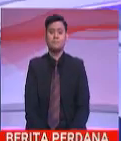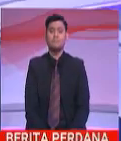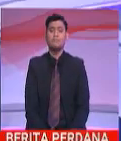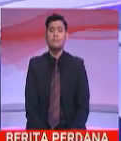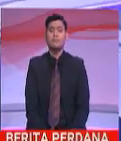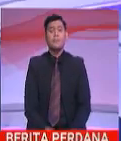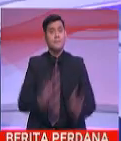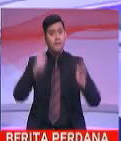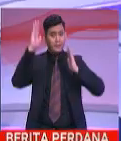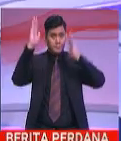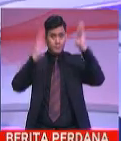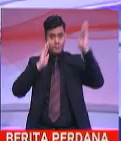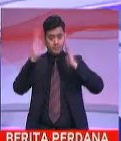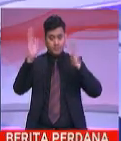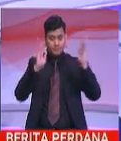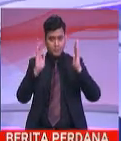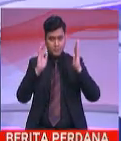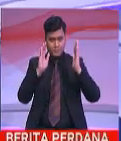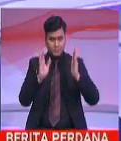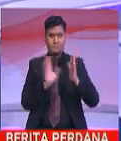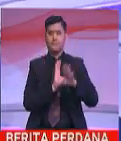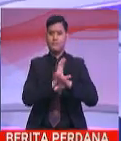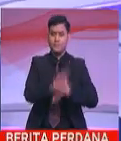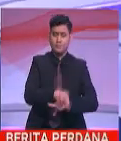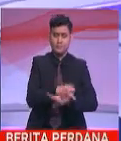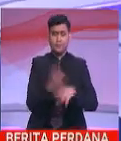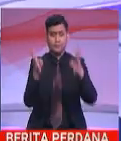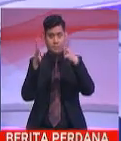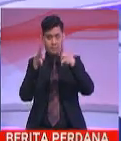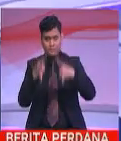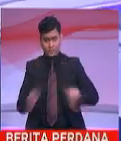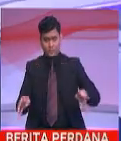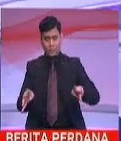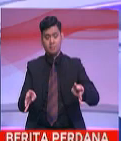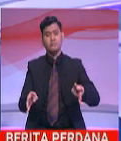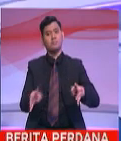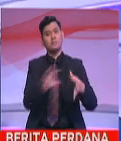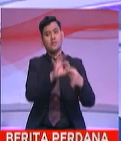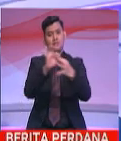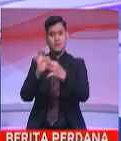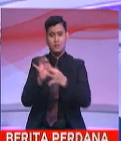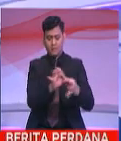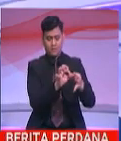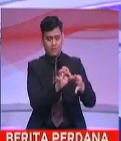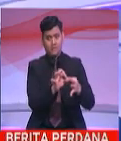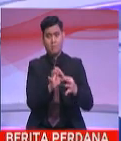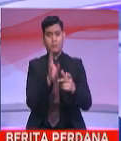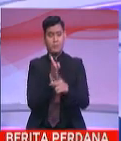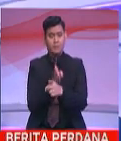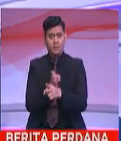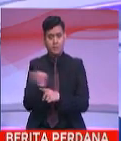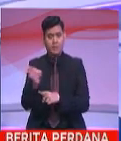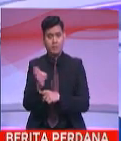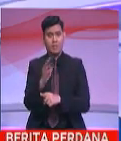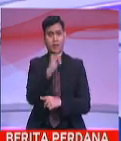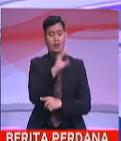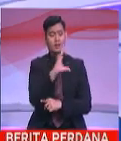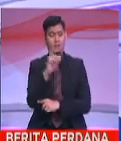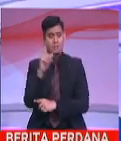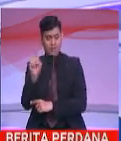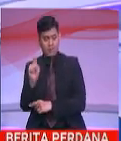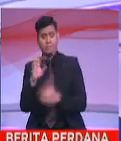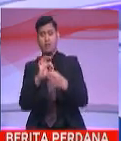Dalam pada itu, Malaysia menggesa ASEAN terus meningkatkan kerjasama dalam sektor teknologi informasi dan maklumat ICT dengan Korea